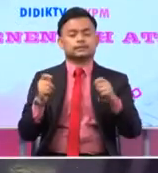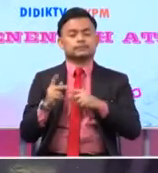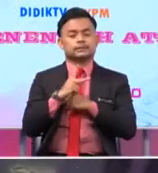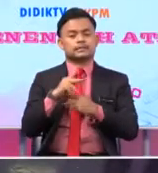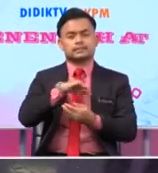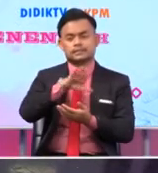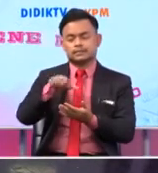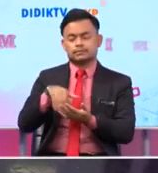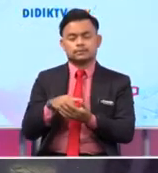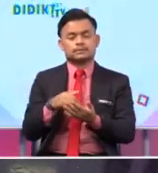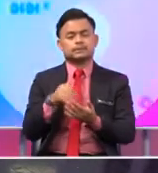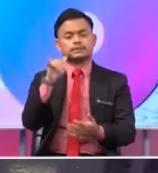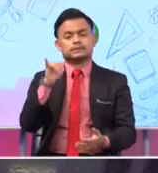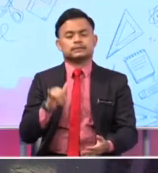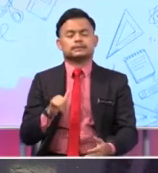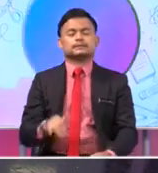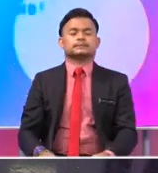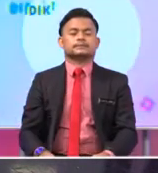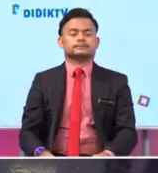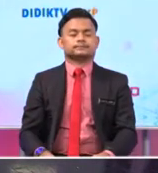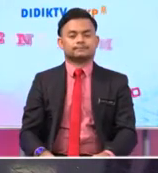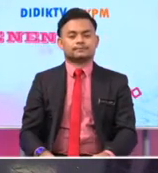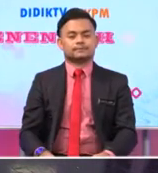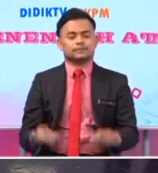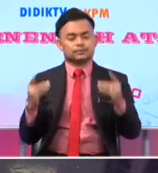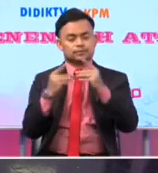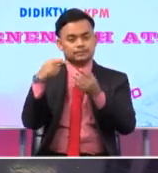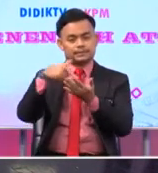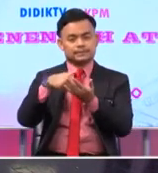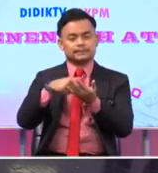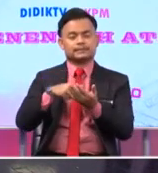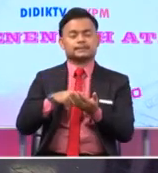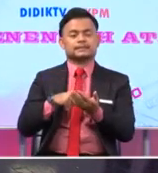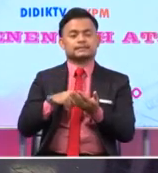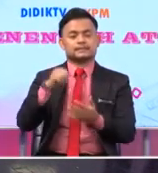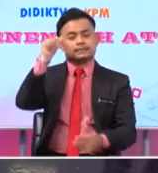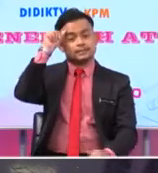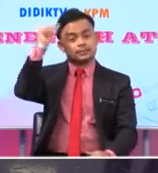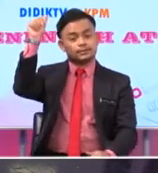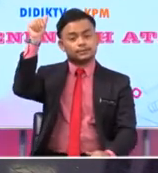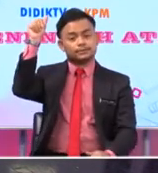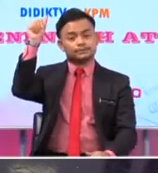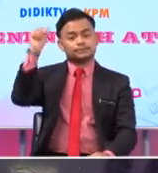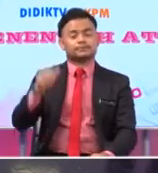menonton Sitepu challenge kita jumpa lagi hanya di slot Menengah Atas di TV cpm salamualaikum